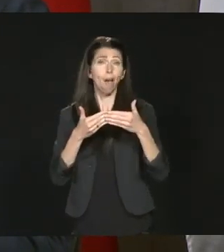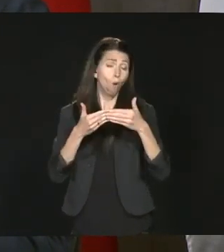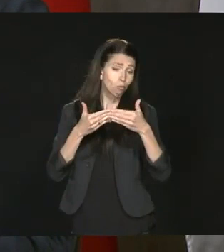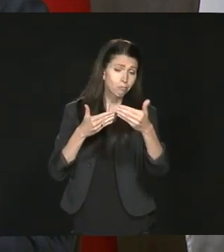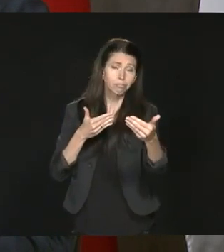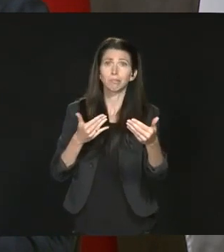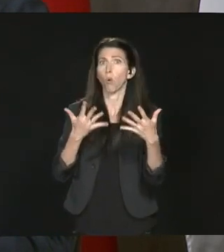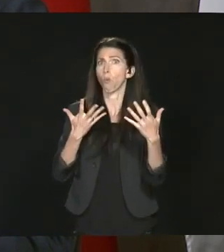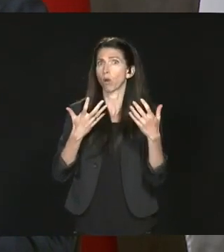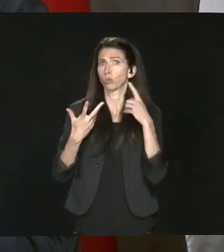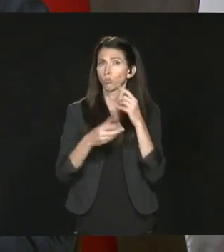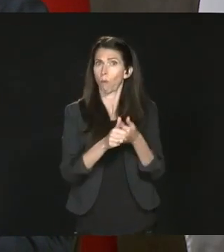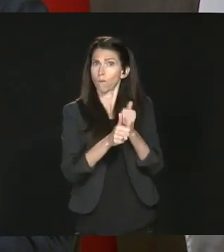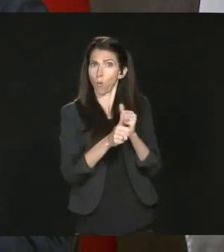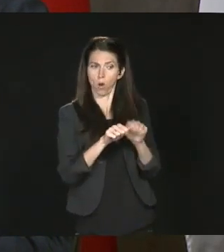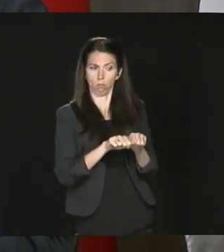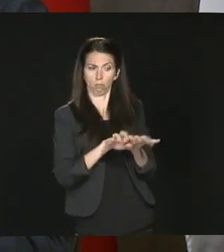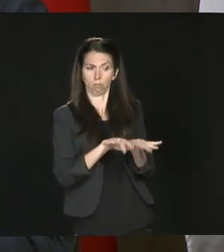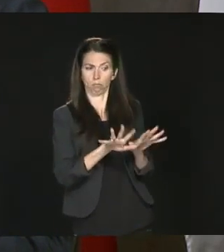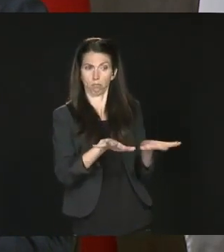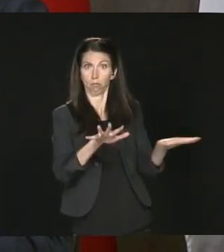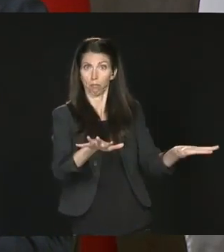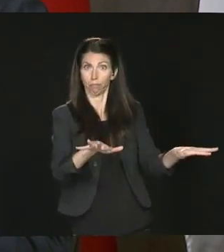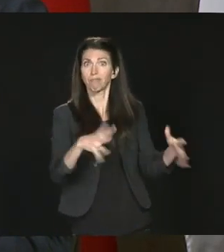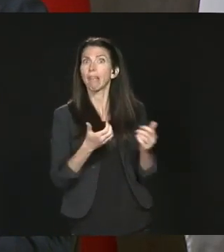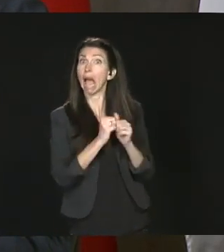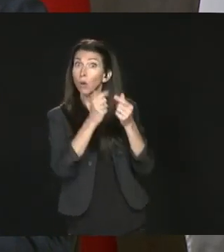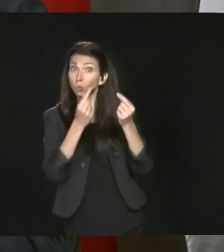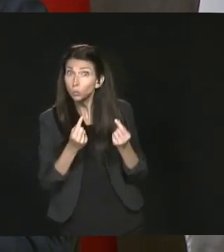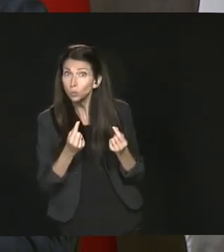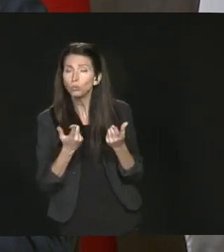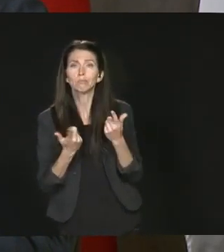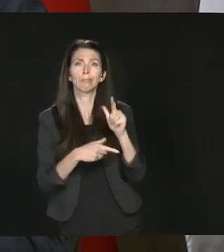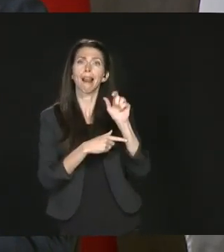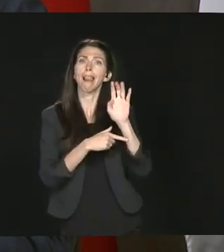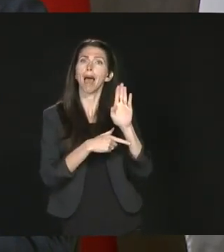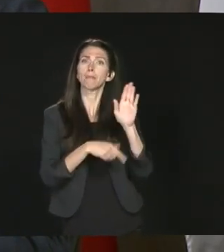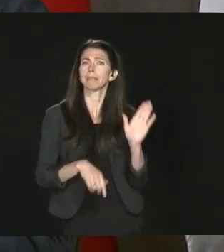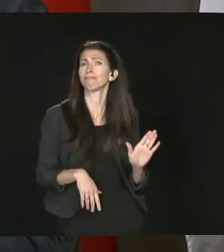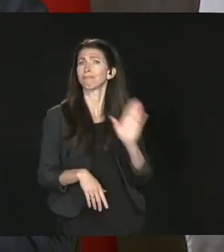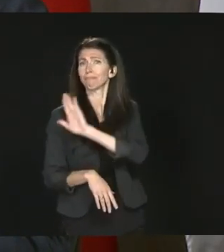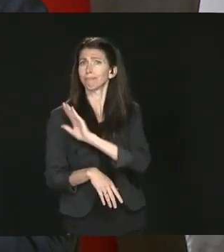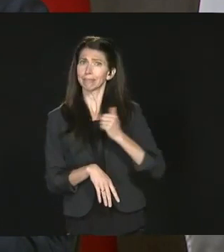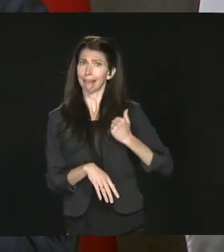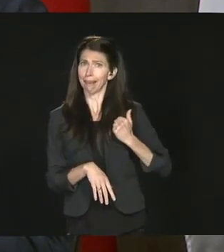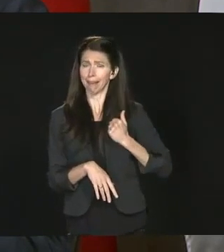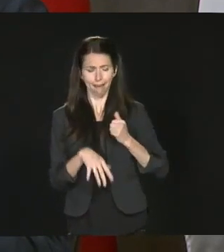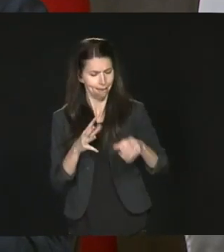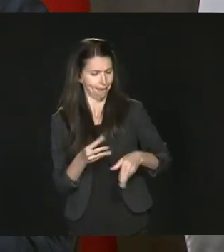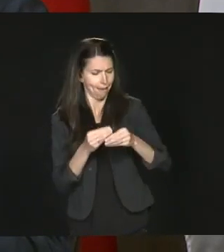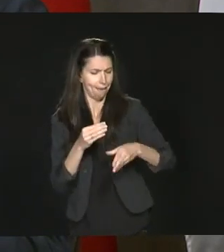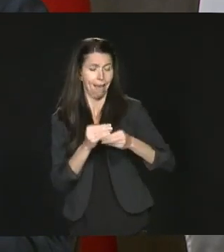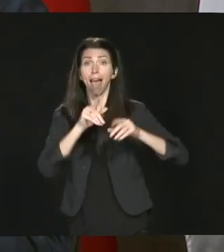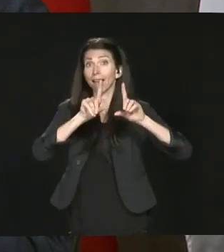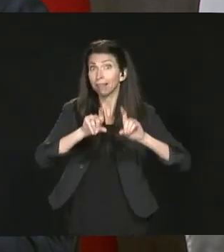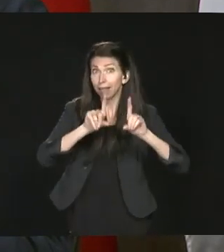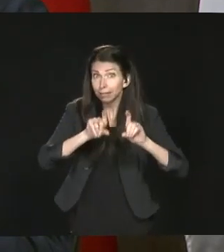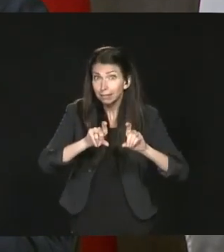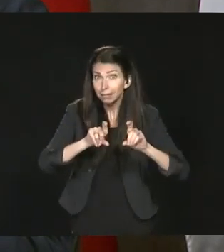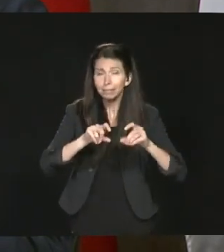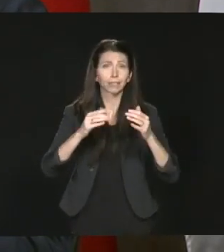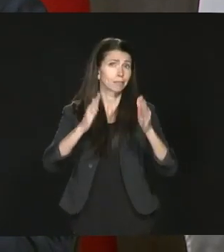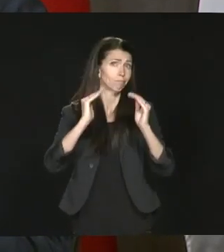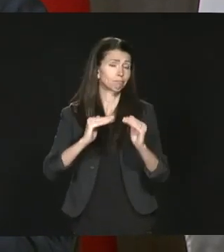pour accroître les capacités de dépistage en augmentant la quantité d'équipements et de fournitures ainsi que le